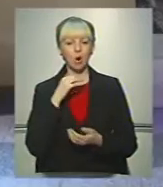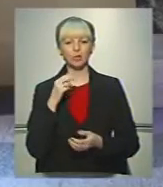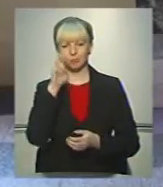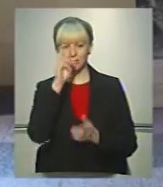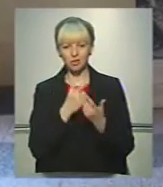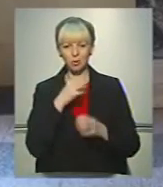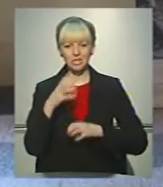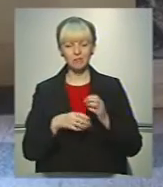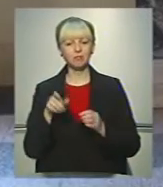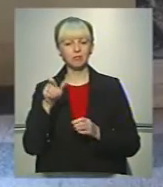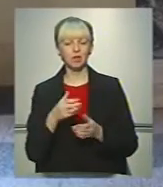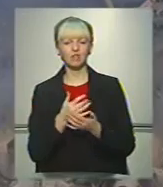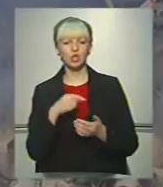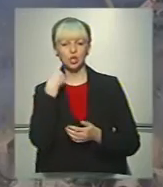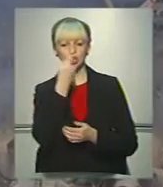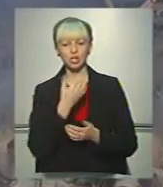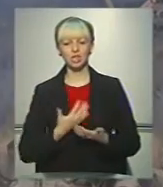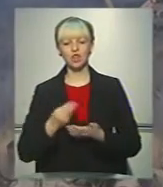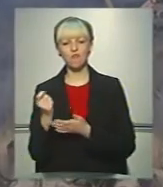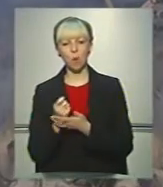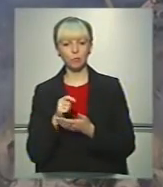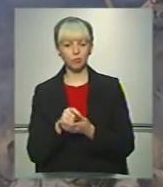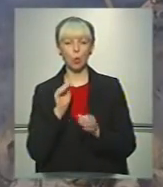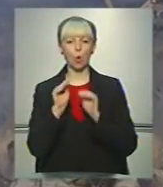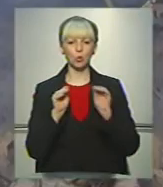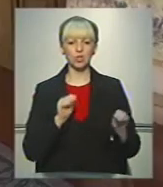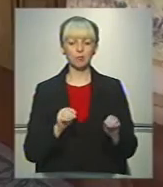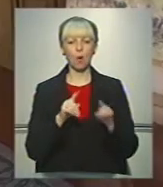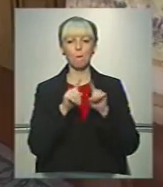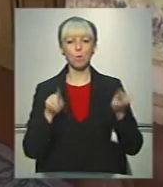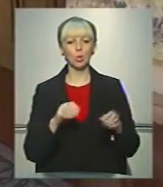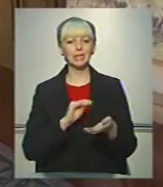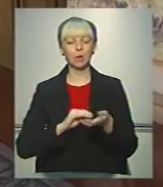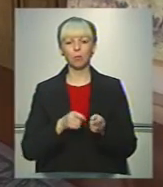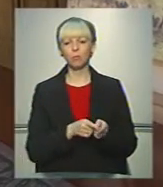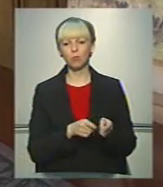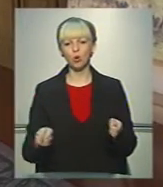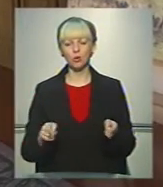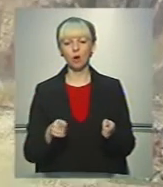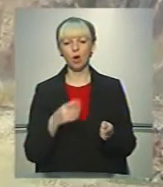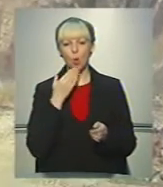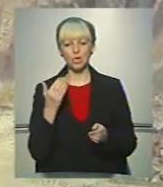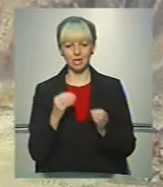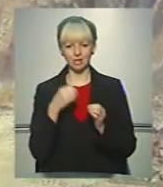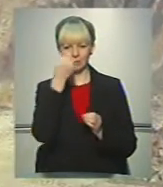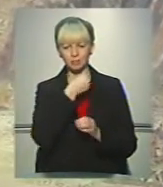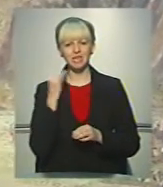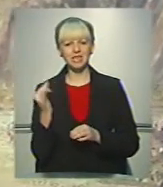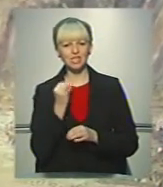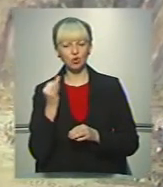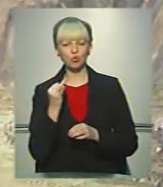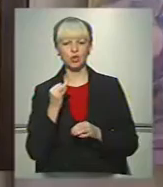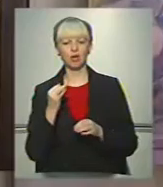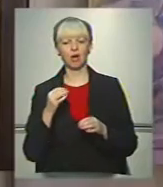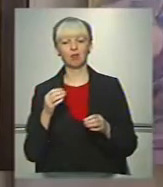світу. Митець працює у різних жанрах живопису. Сьогодні тут розміщені полотна, які написані протягом останніх 10 років, з історично-батальними